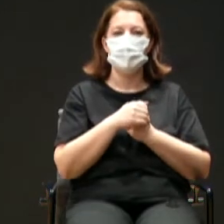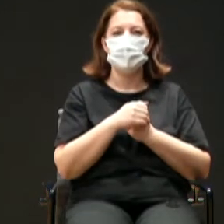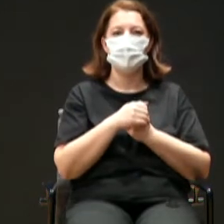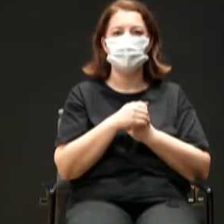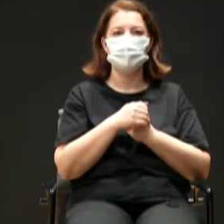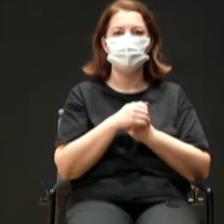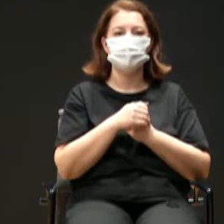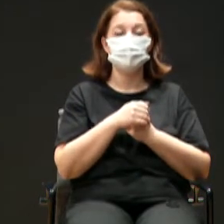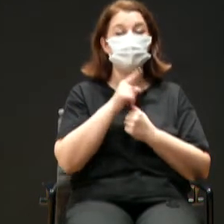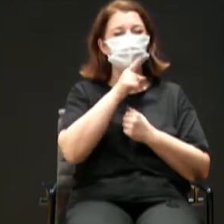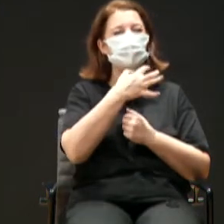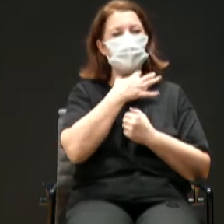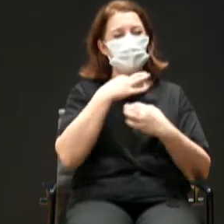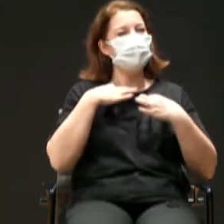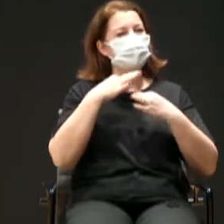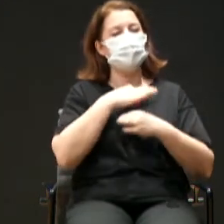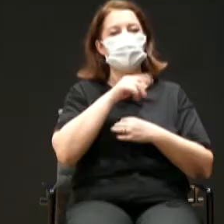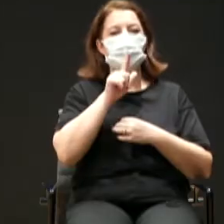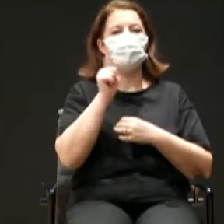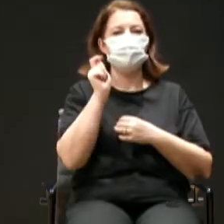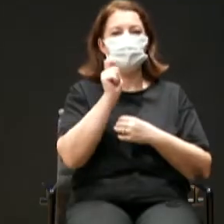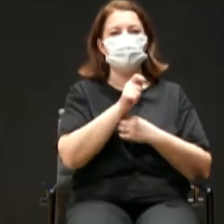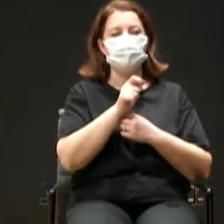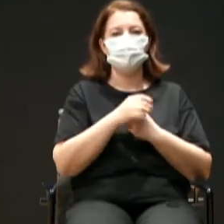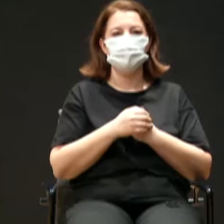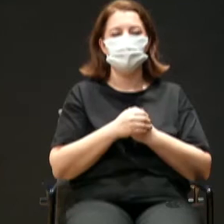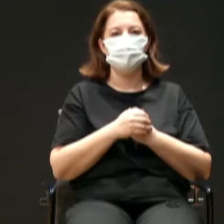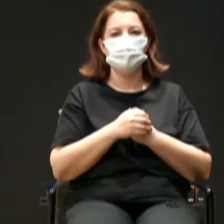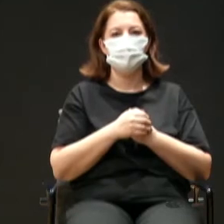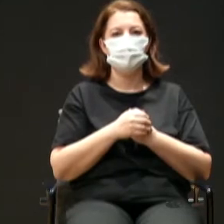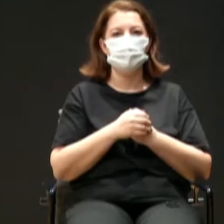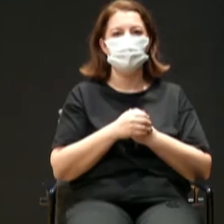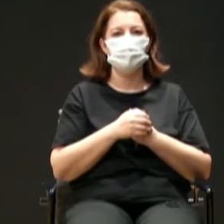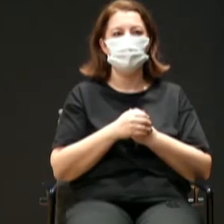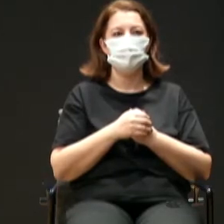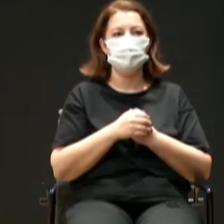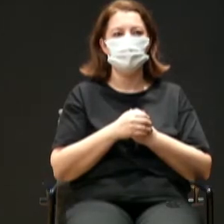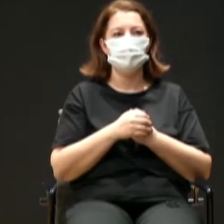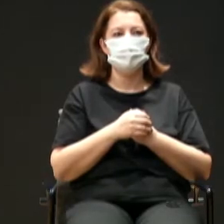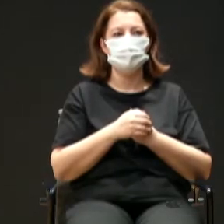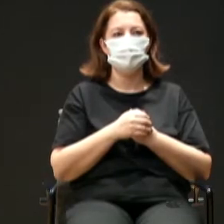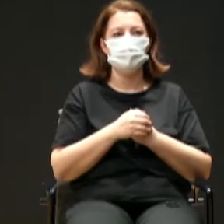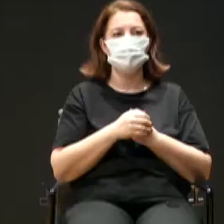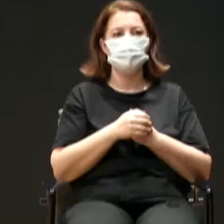Saygı göstermeyi öğrenin lütfen. Lütfen, cevap hakkı doğurmayacak şekilde lütfen. Lütfen.